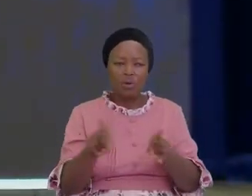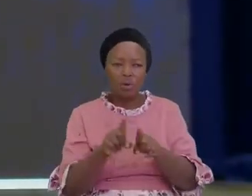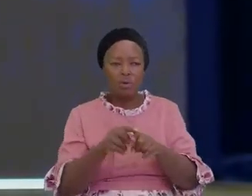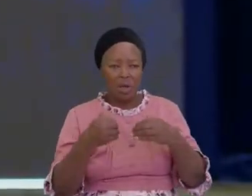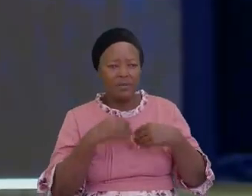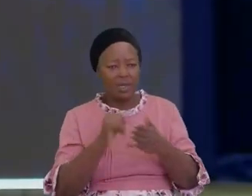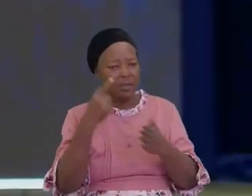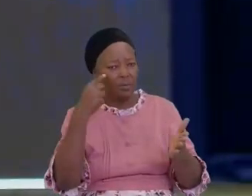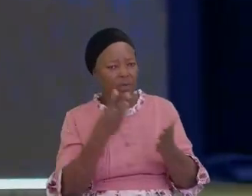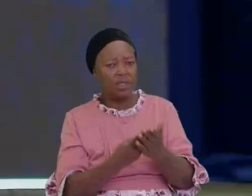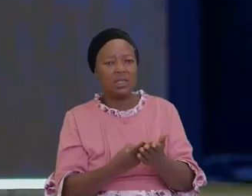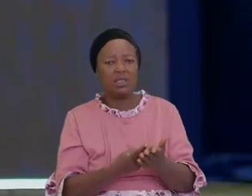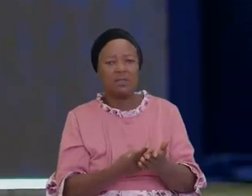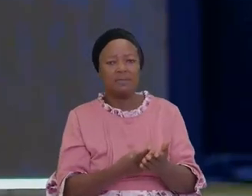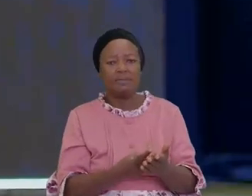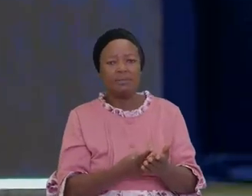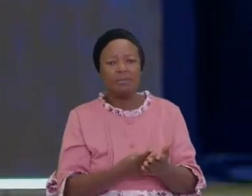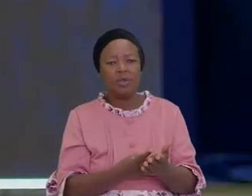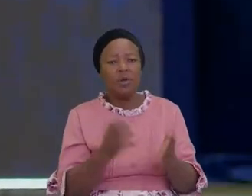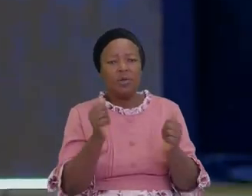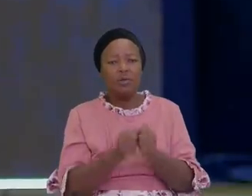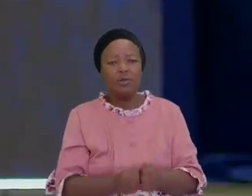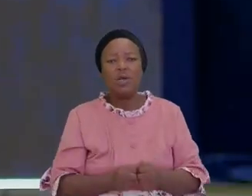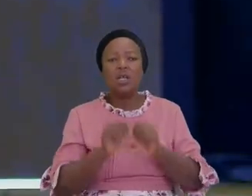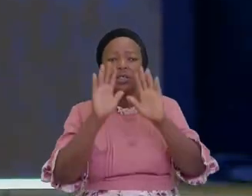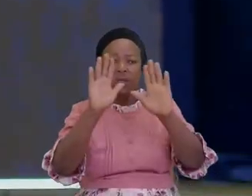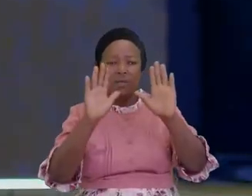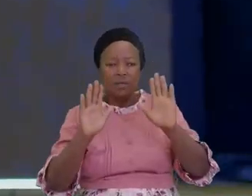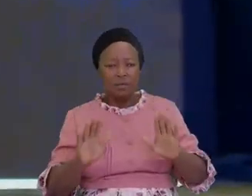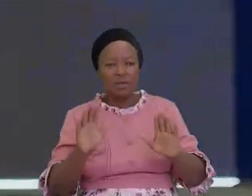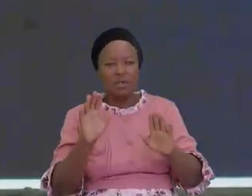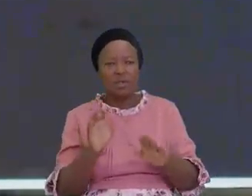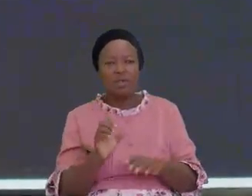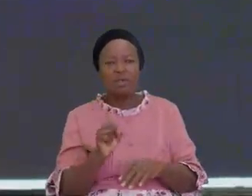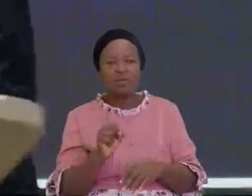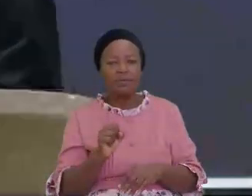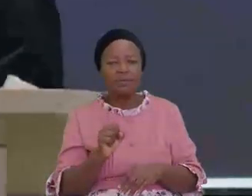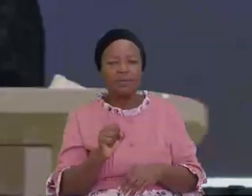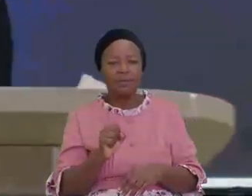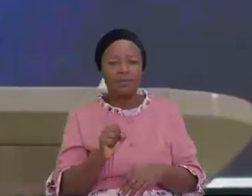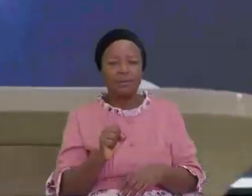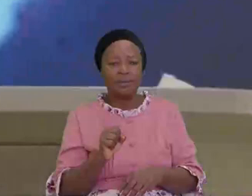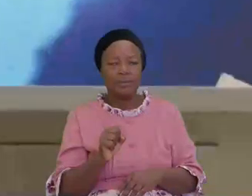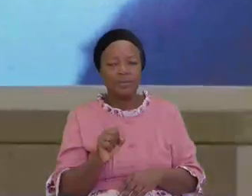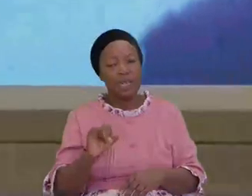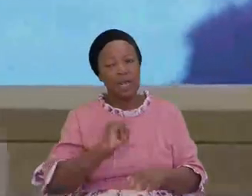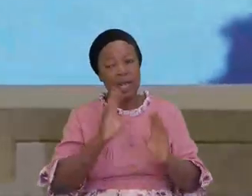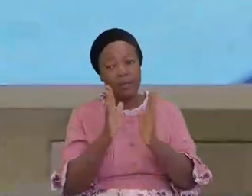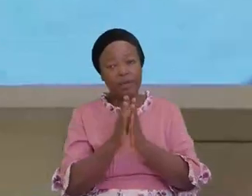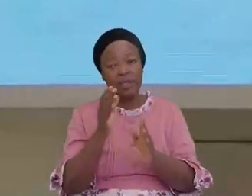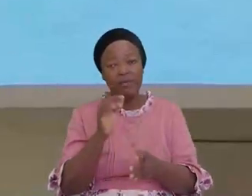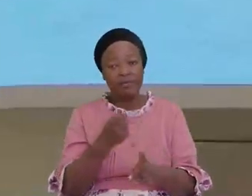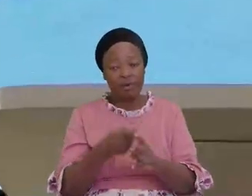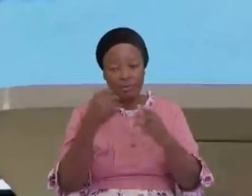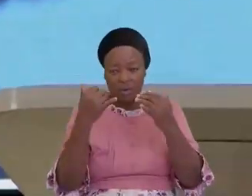Dieu, leur rendant témoignage par des signes, des prodiges, je prie qu'à